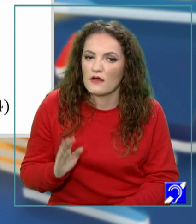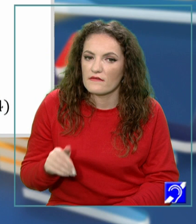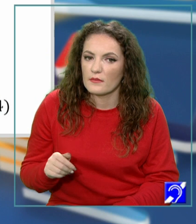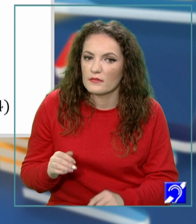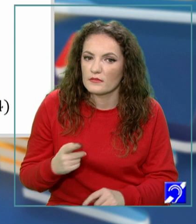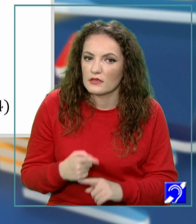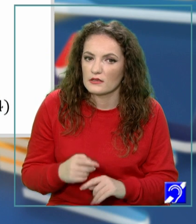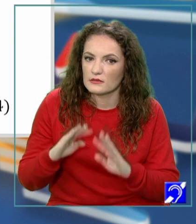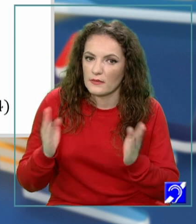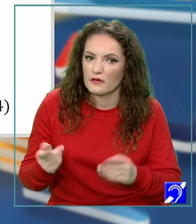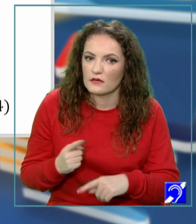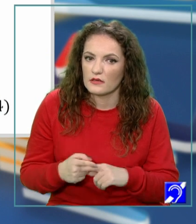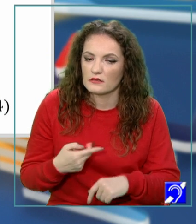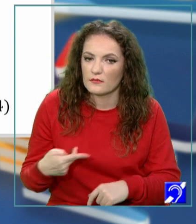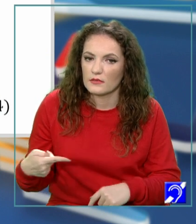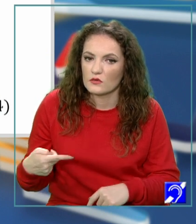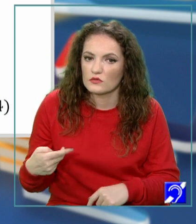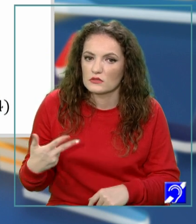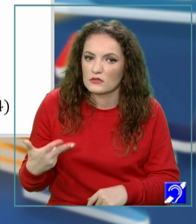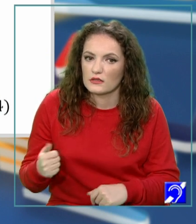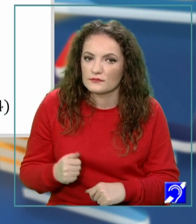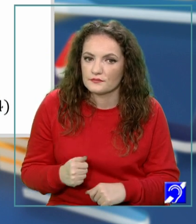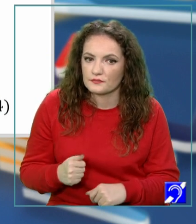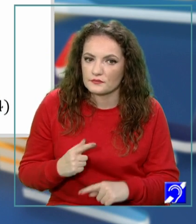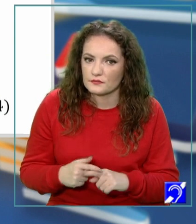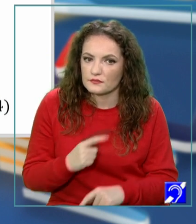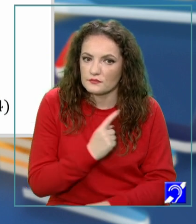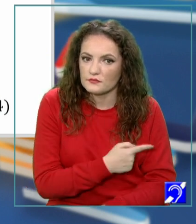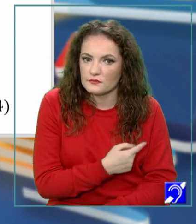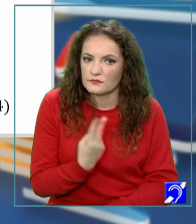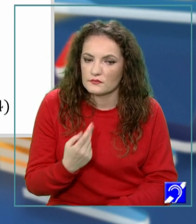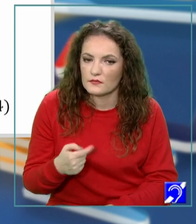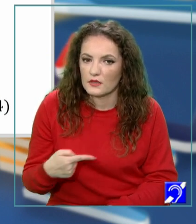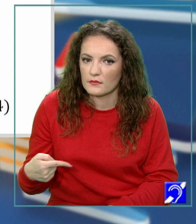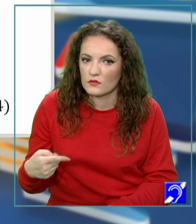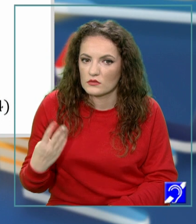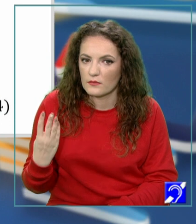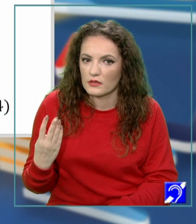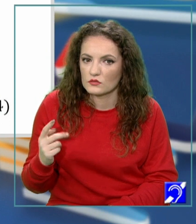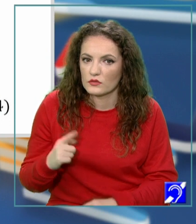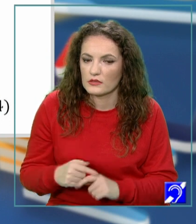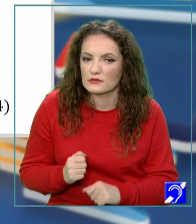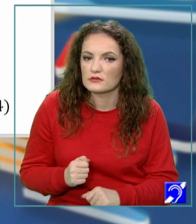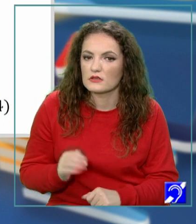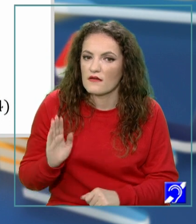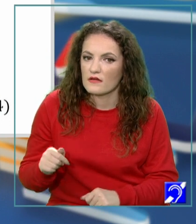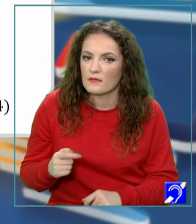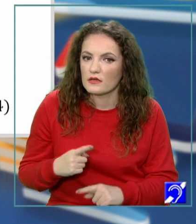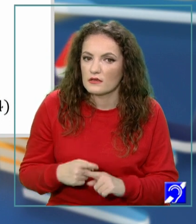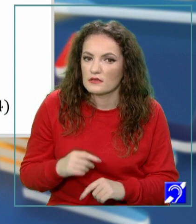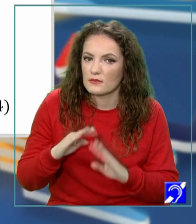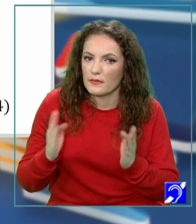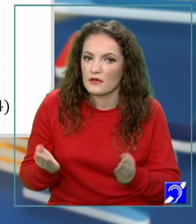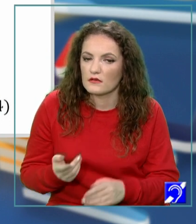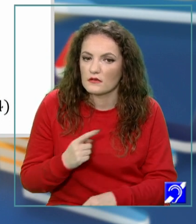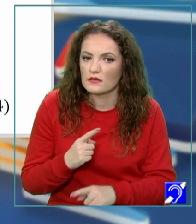scrie x pe lângă x minus 3. Al doilea numitor, x pătrat minus 4x, observ că și aici am pe x factor comun și voi scrie x pe lângă x